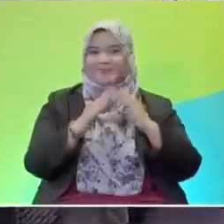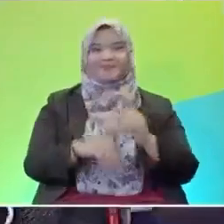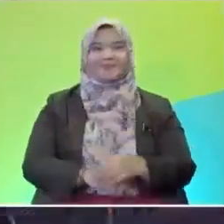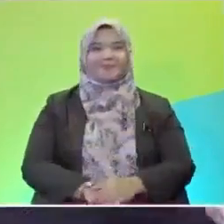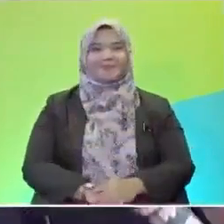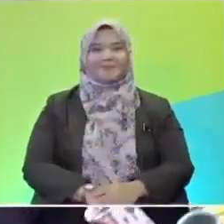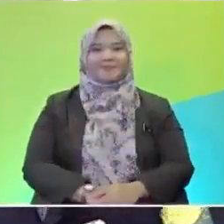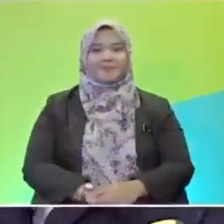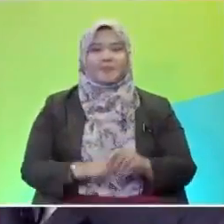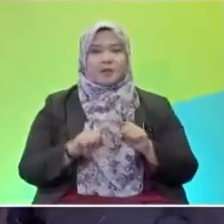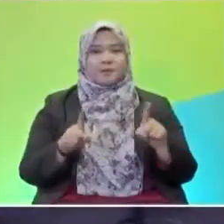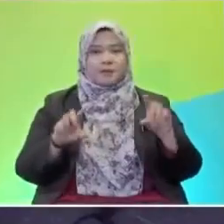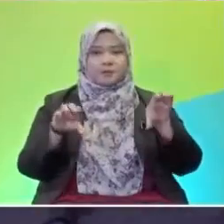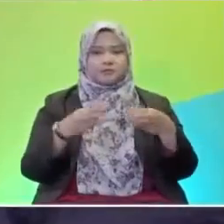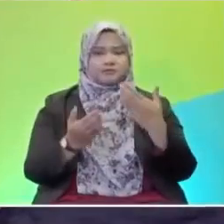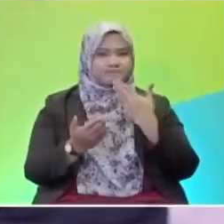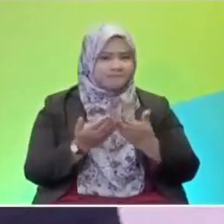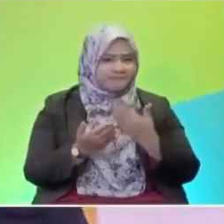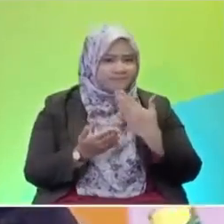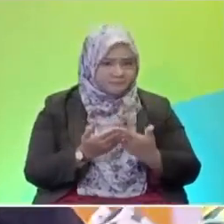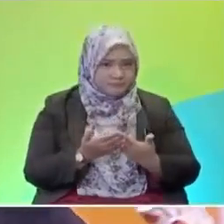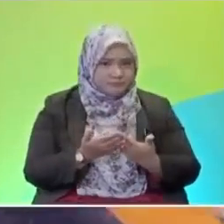kalau dapat lihat di sini contohnya